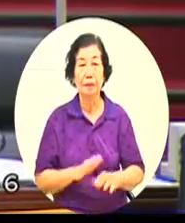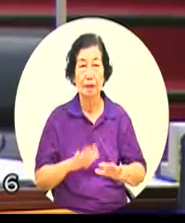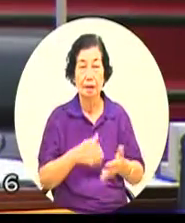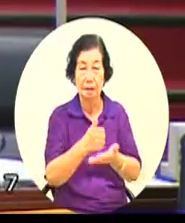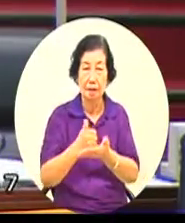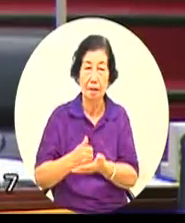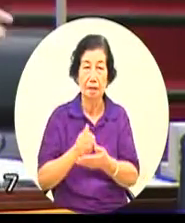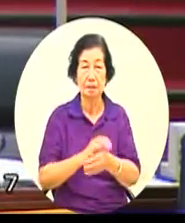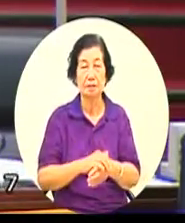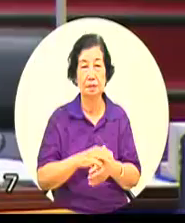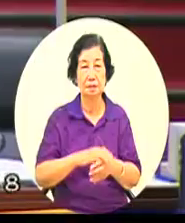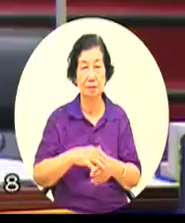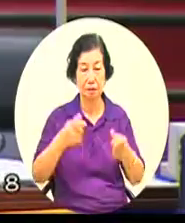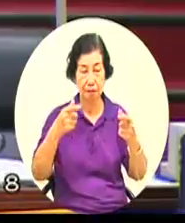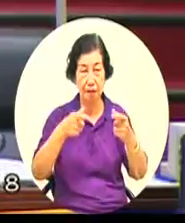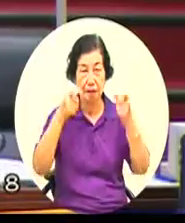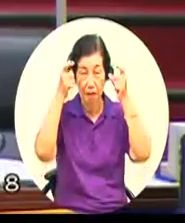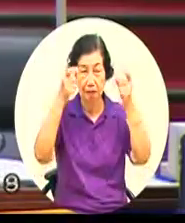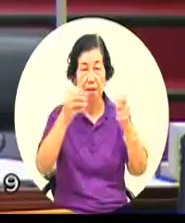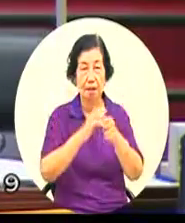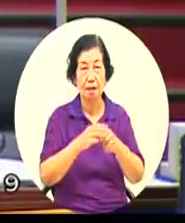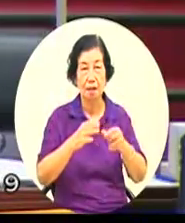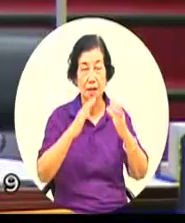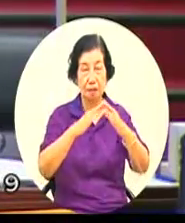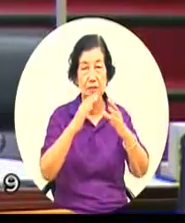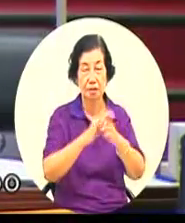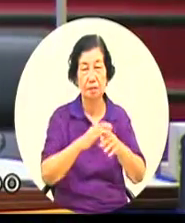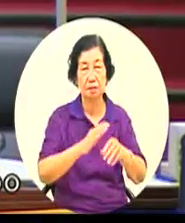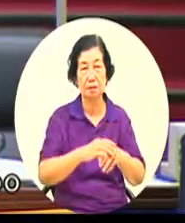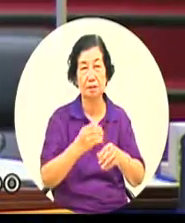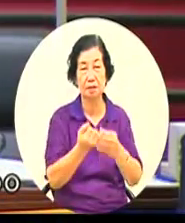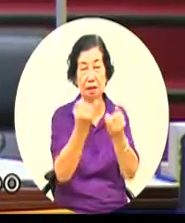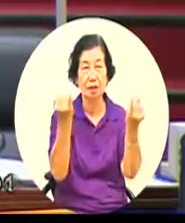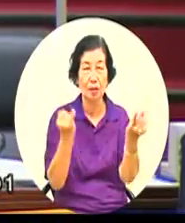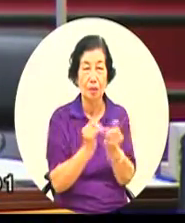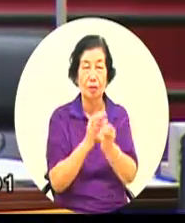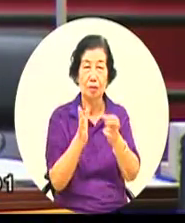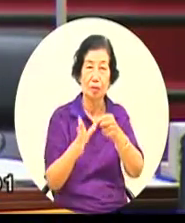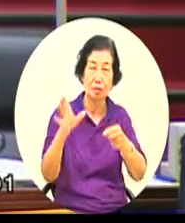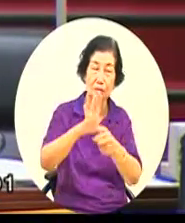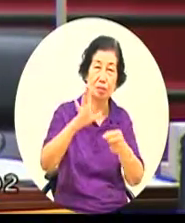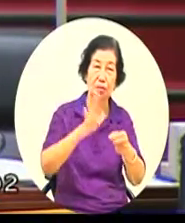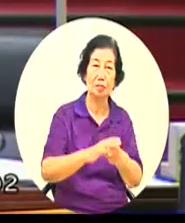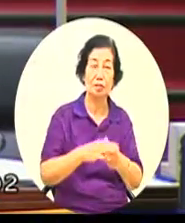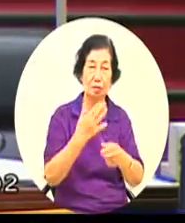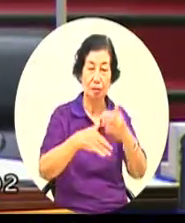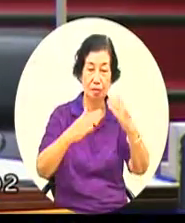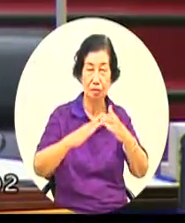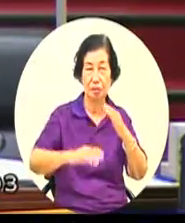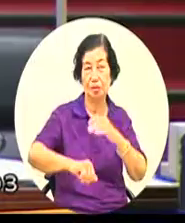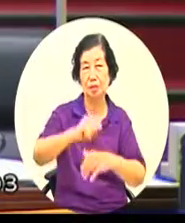市鼎鼎大名的那个雄女黄秀霞老师，她的外号呢叫做